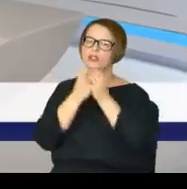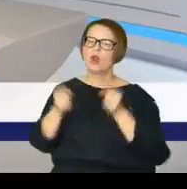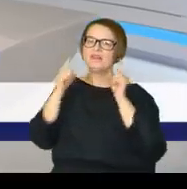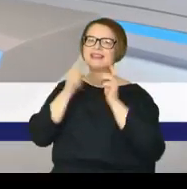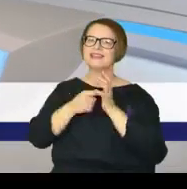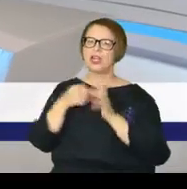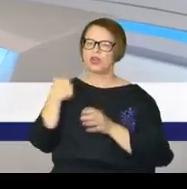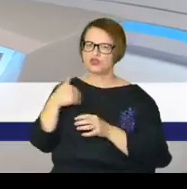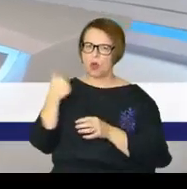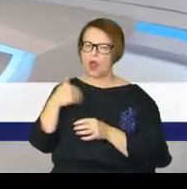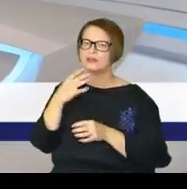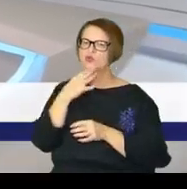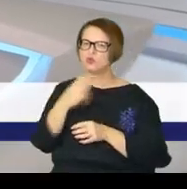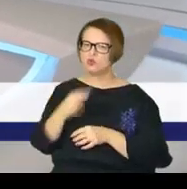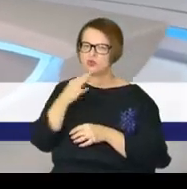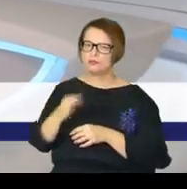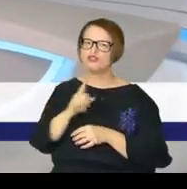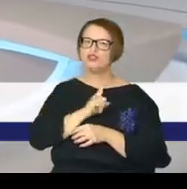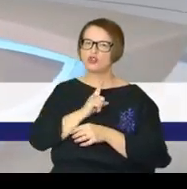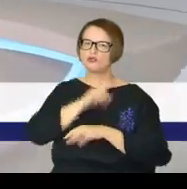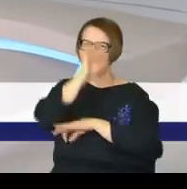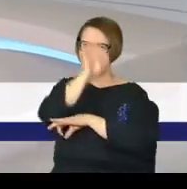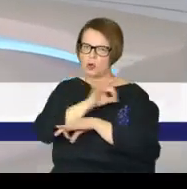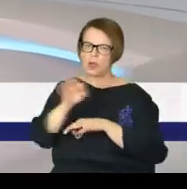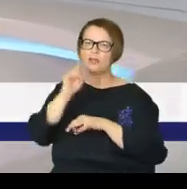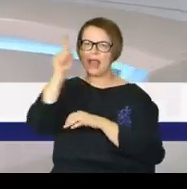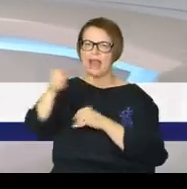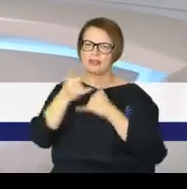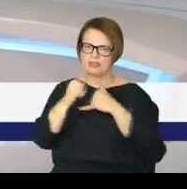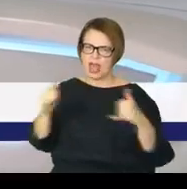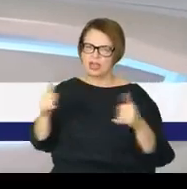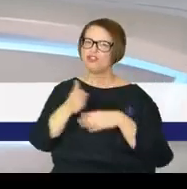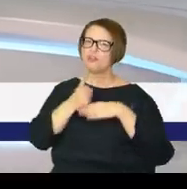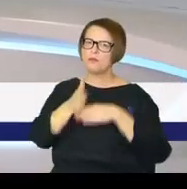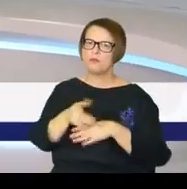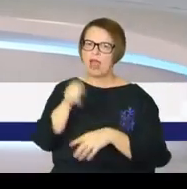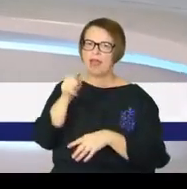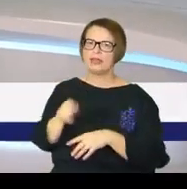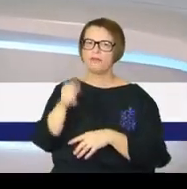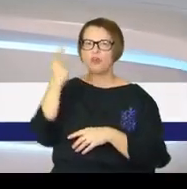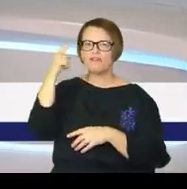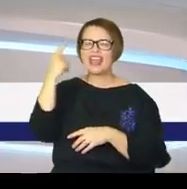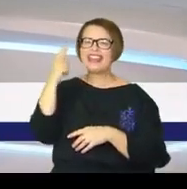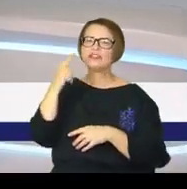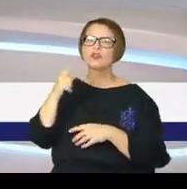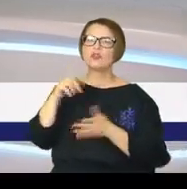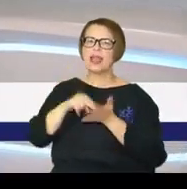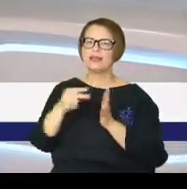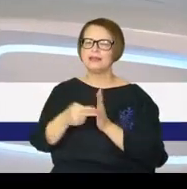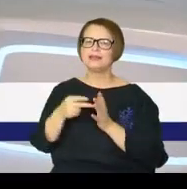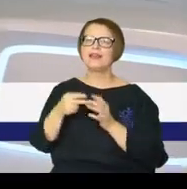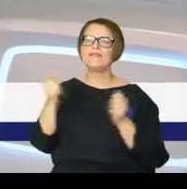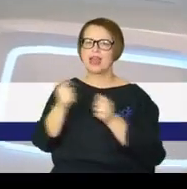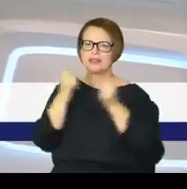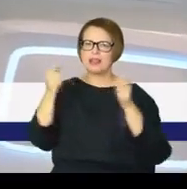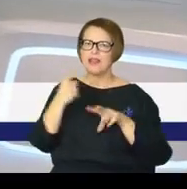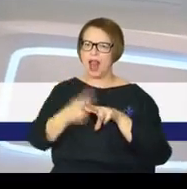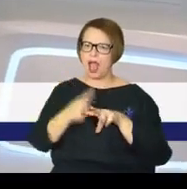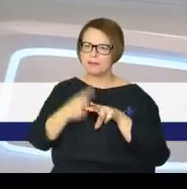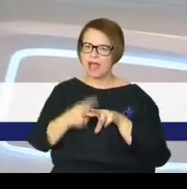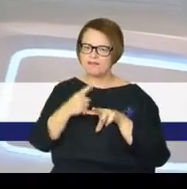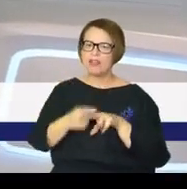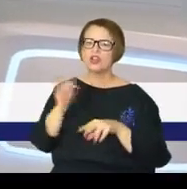Slovenskí stredoškoláci sú úspešní so svojimi projektmi aj v zahraničí. Pomáha im v tom vedecko-technický festival AMAVET, ktorý sa